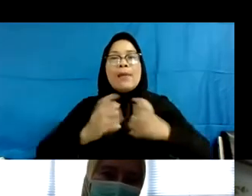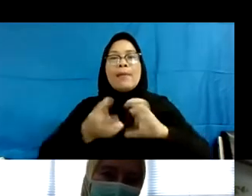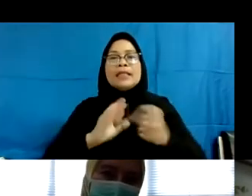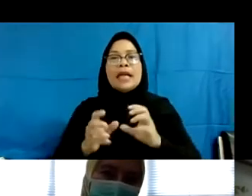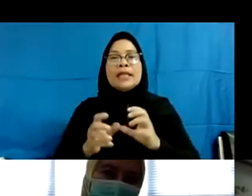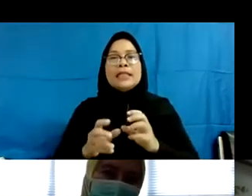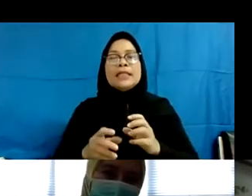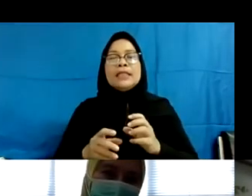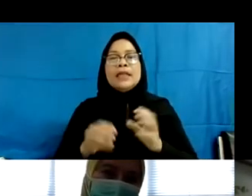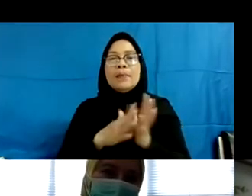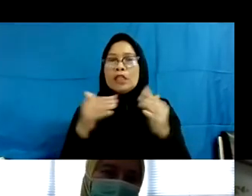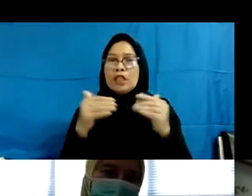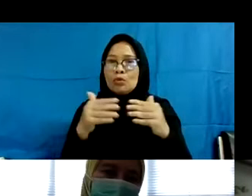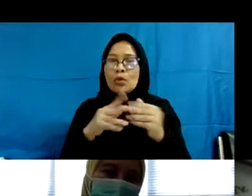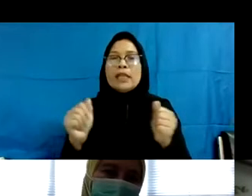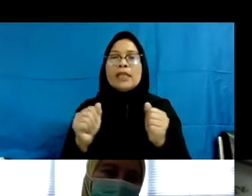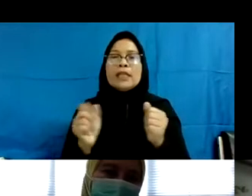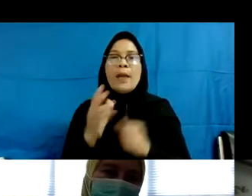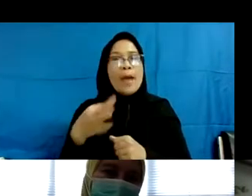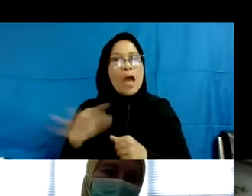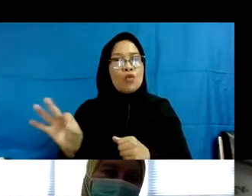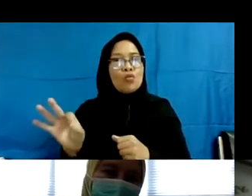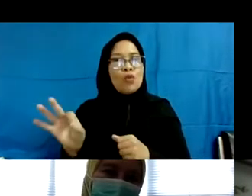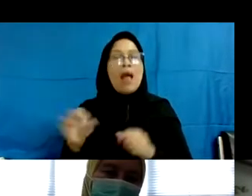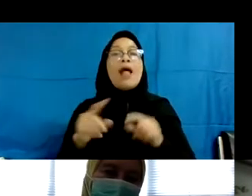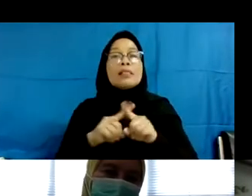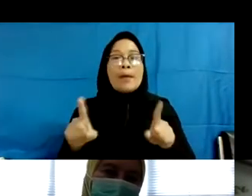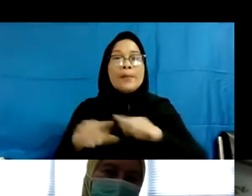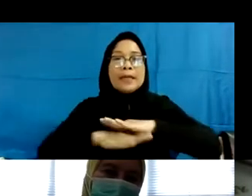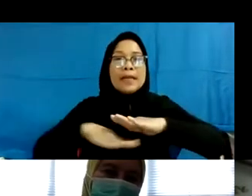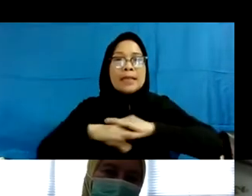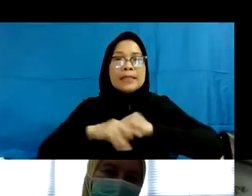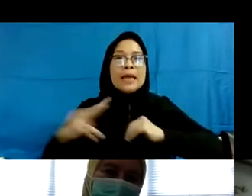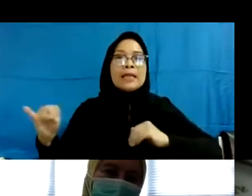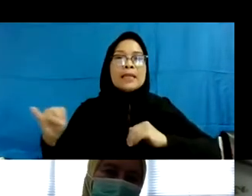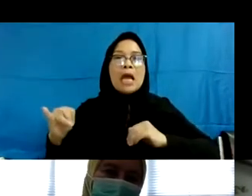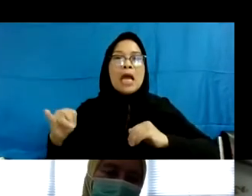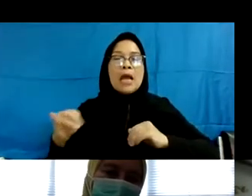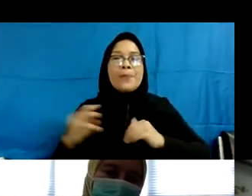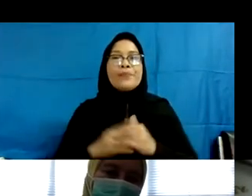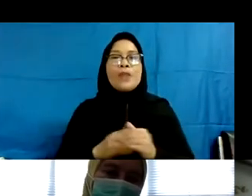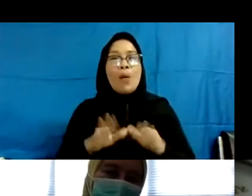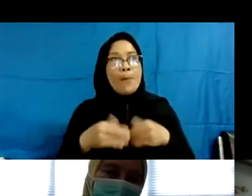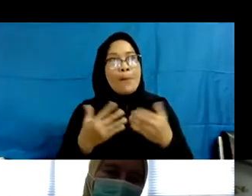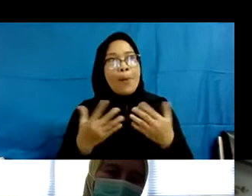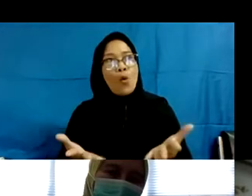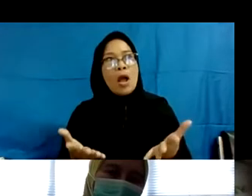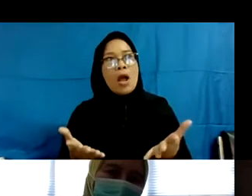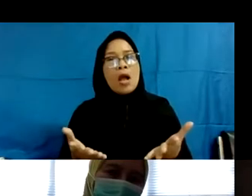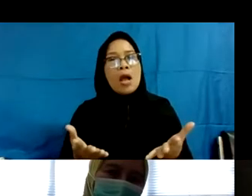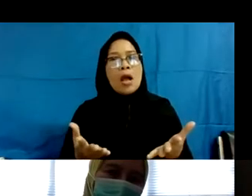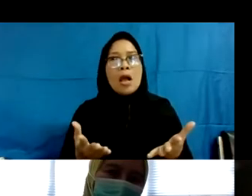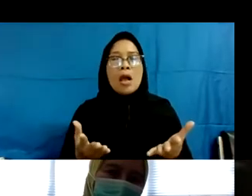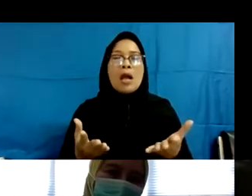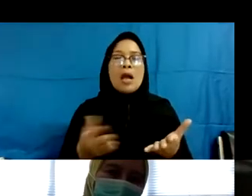alternatif untuk menyesuaikan kekinian. Tapi dasarnya, seperti yang disampaikan oleh Mbak Rina tadi, Mbak Nining tadi, Mas Dimas juga,